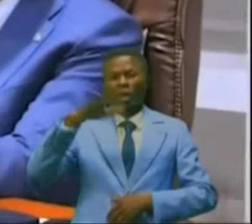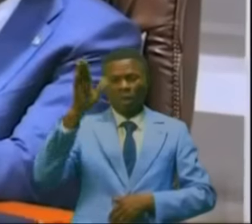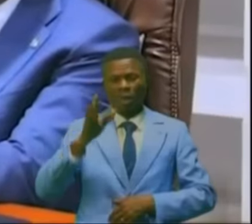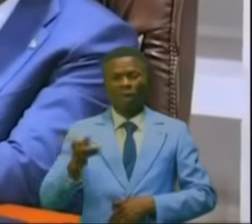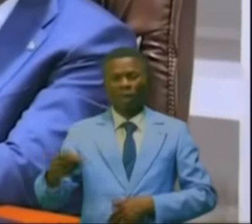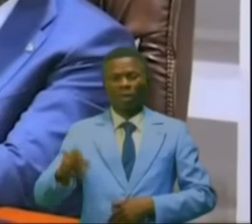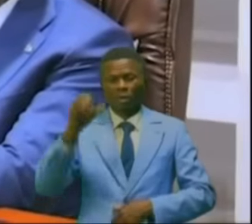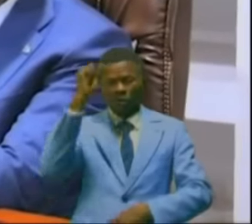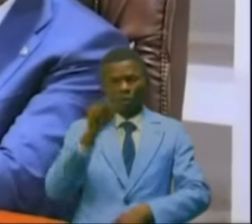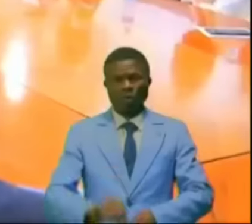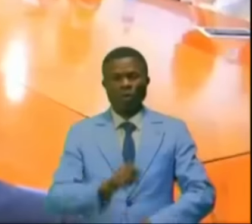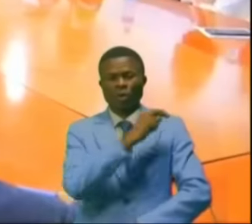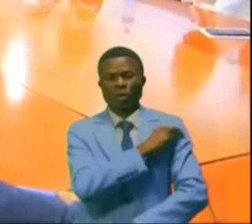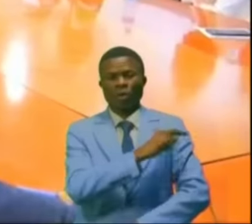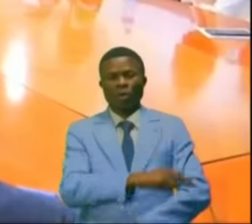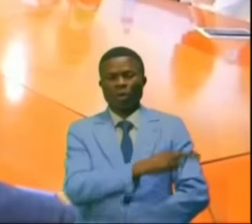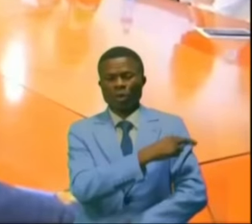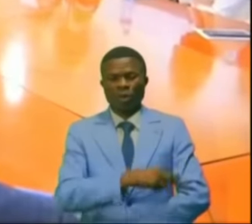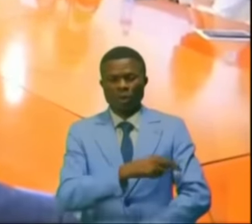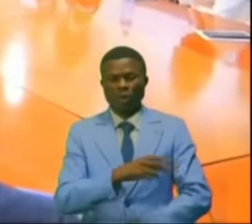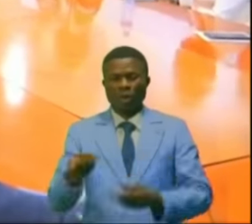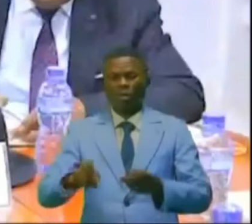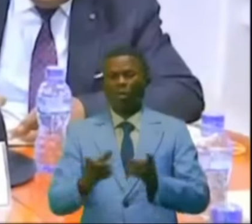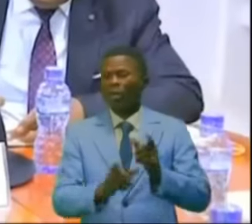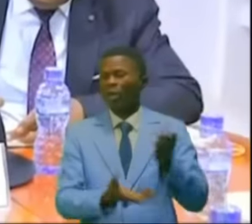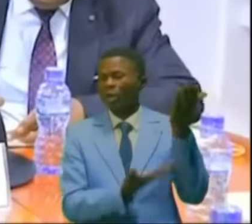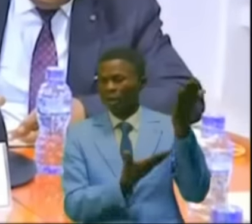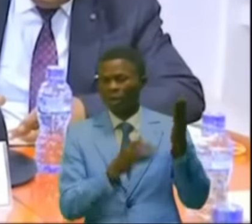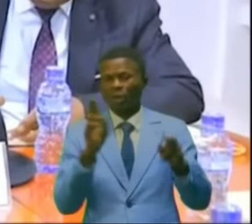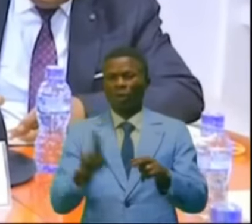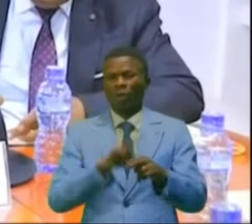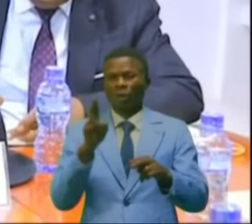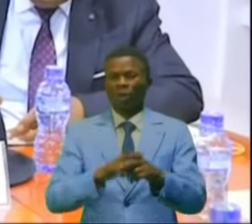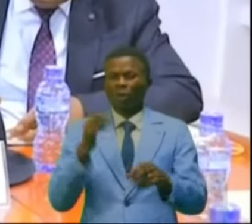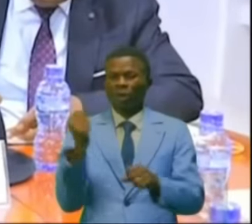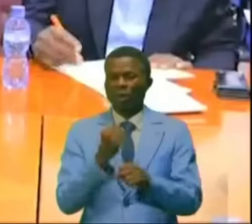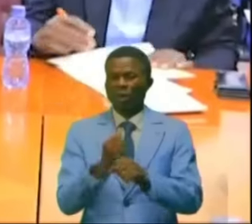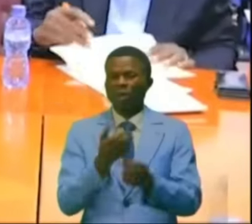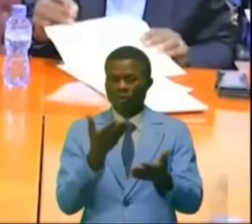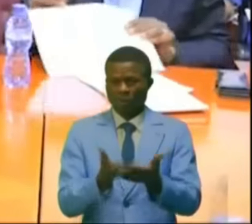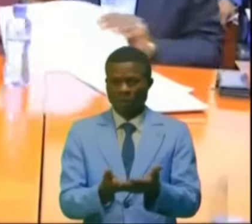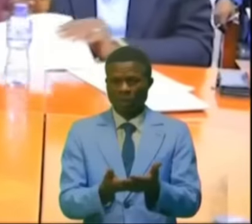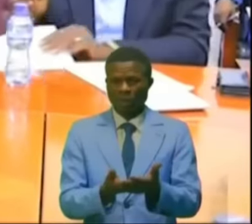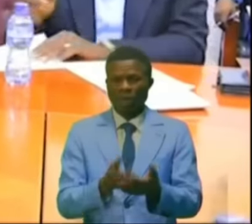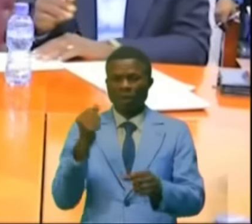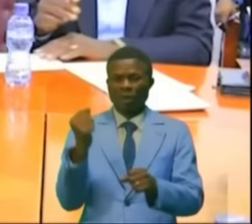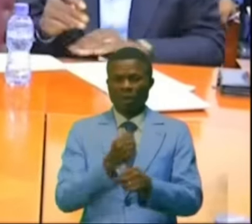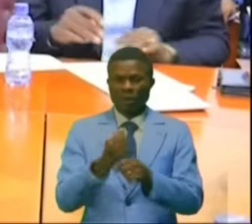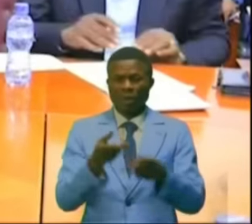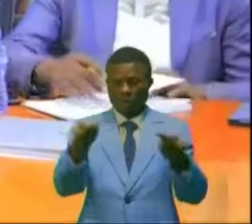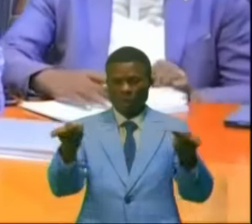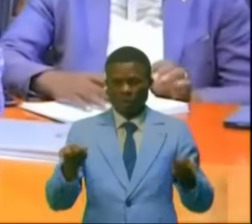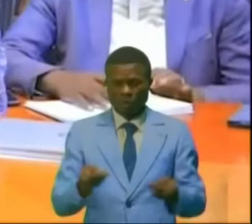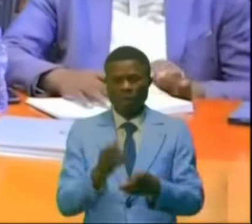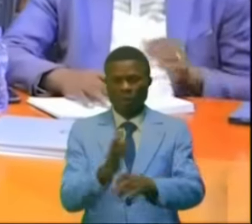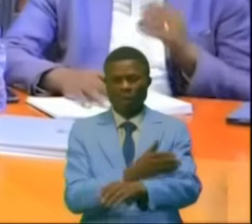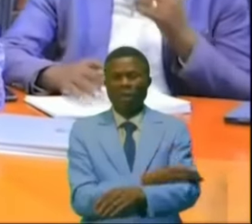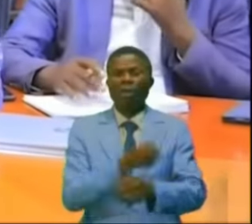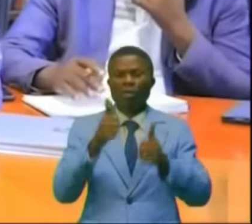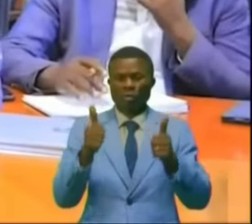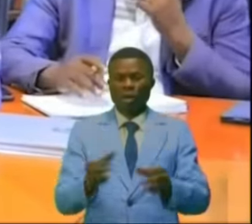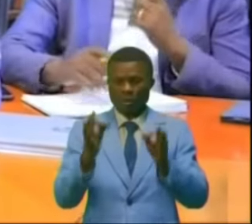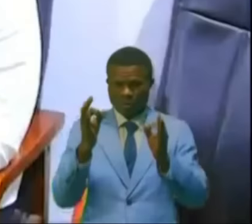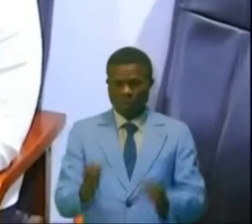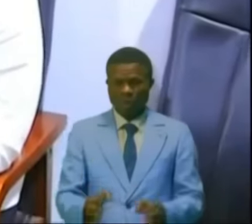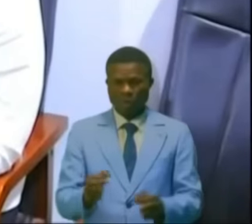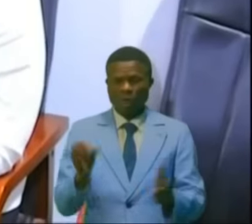province du Sud-Kivu, province pilote pour l'exécution de cette opération. Le travail sur terrain avance bien, même